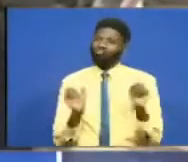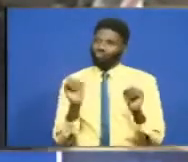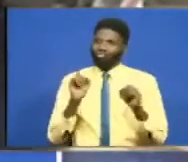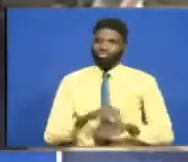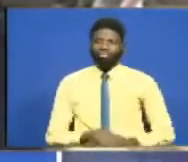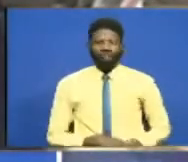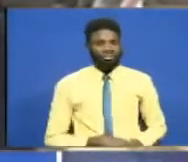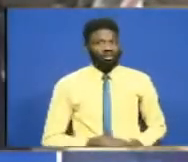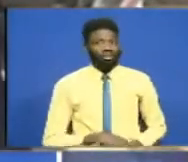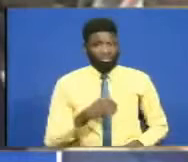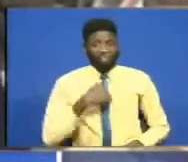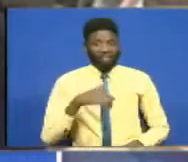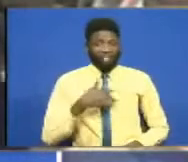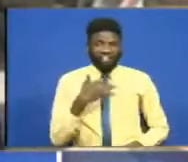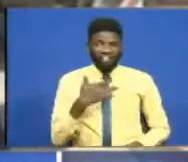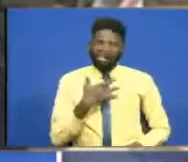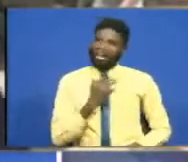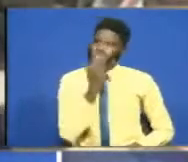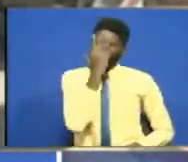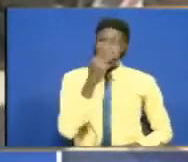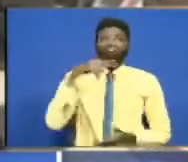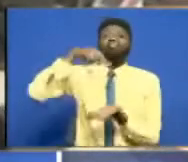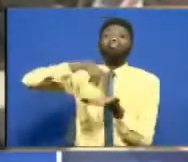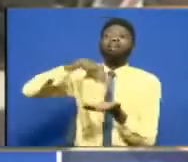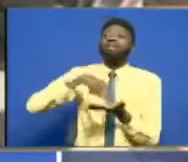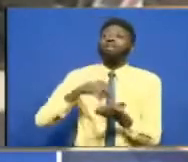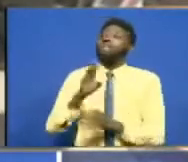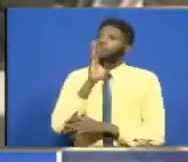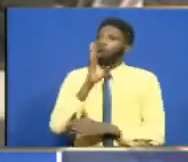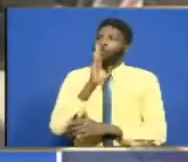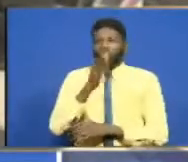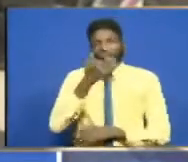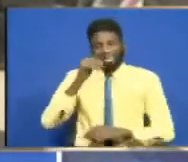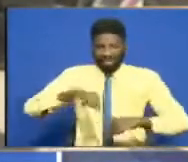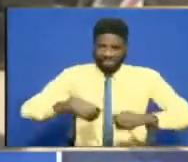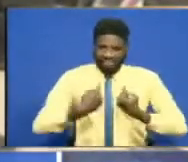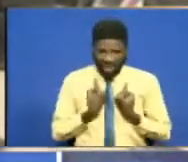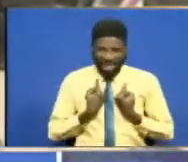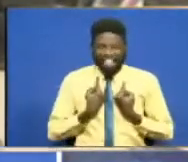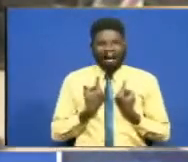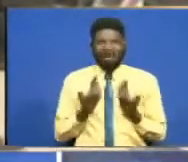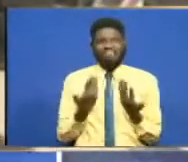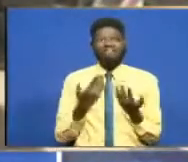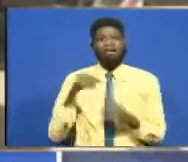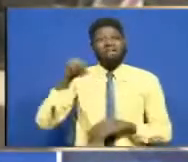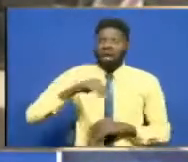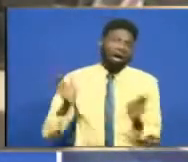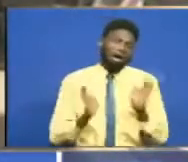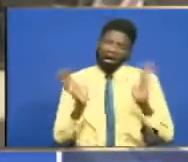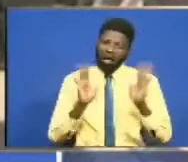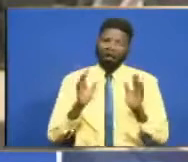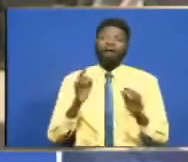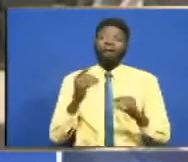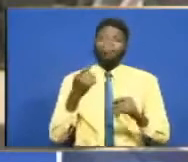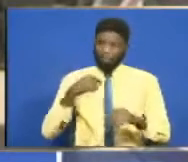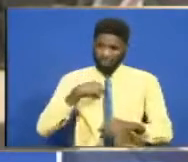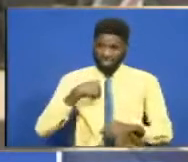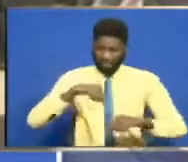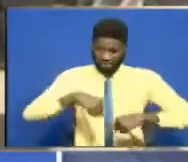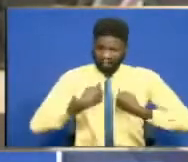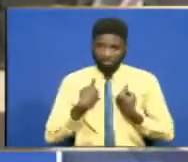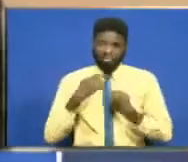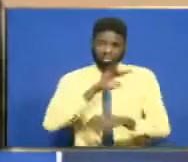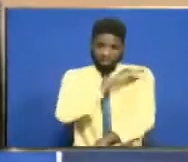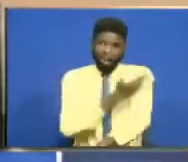haya ni nisimame niombe mtu ama nisimame nijuze mimi mwenyewe, lakini sifanyi chochote hiyo. Nauza natumia nguvu yangu na Mungu